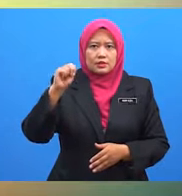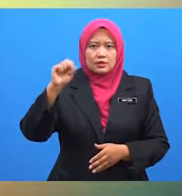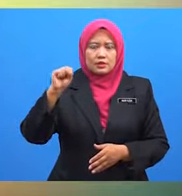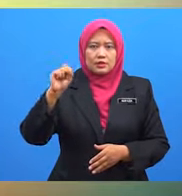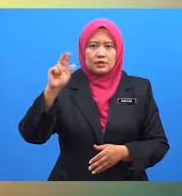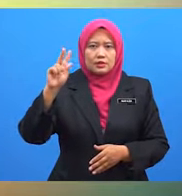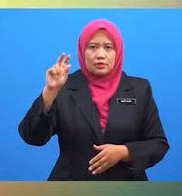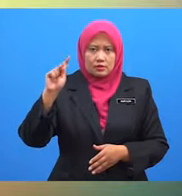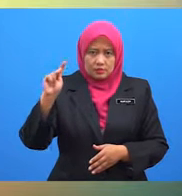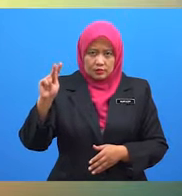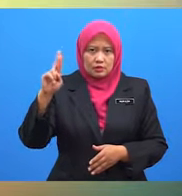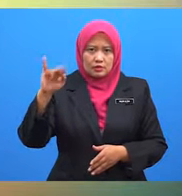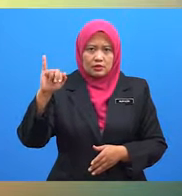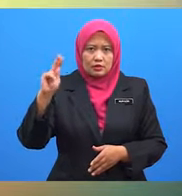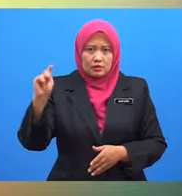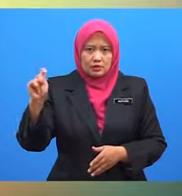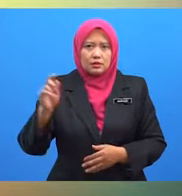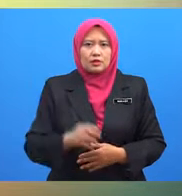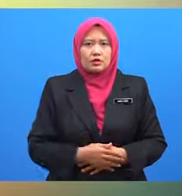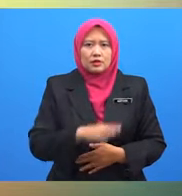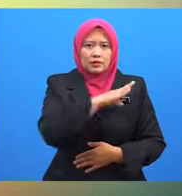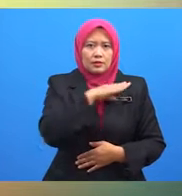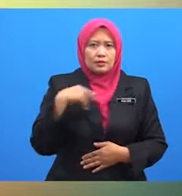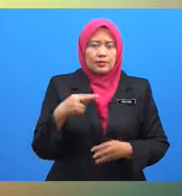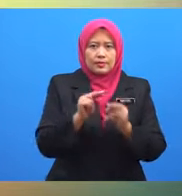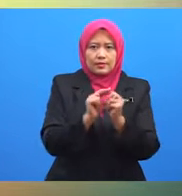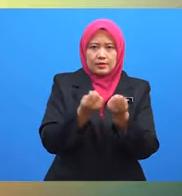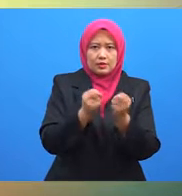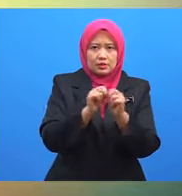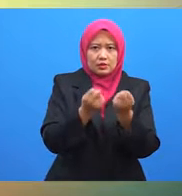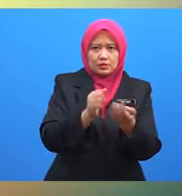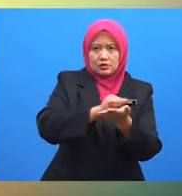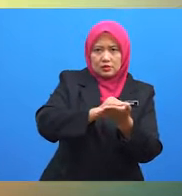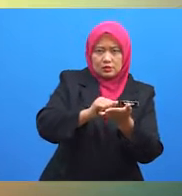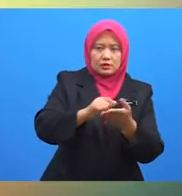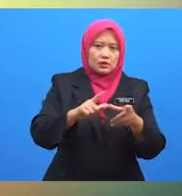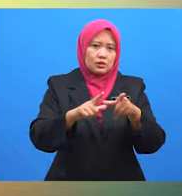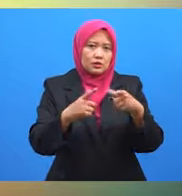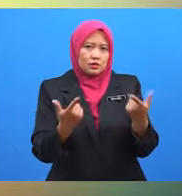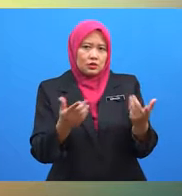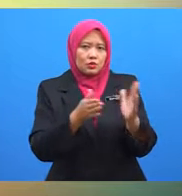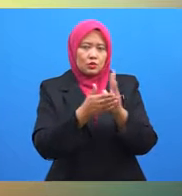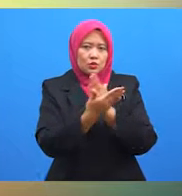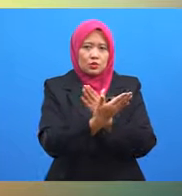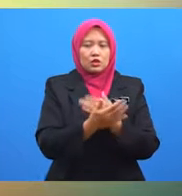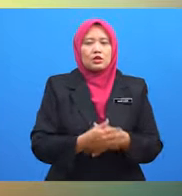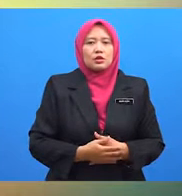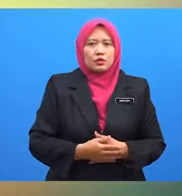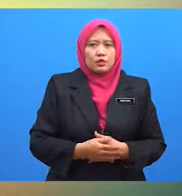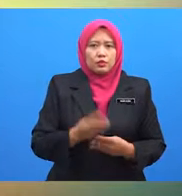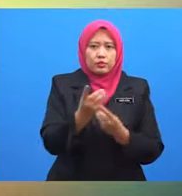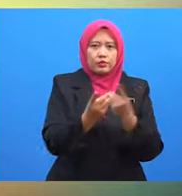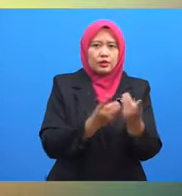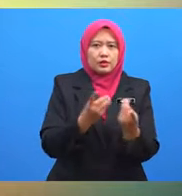Kerajaan Sriwijaya waktu itu ialah bahasa Melayu dan terbukti melalui penemuan.